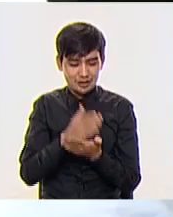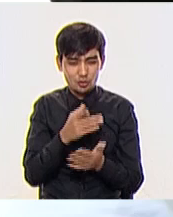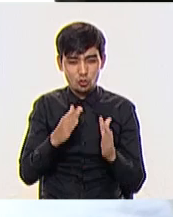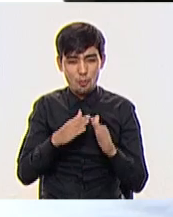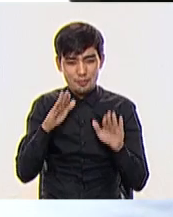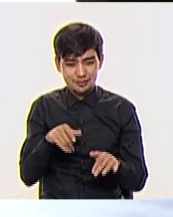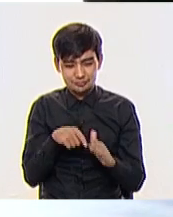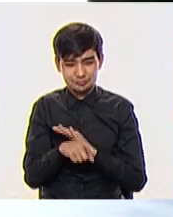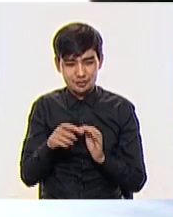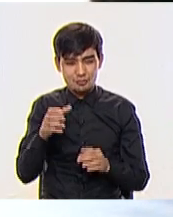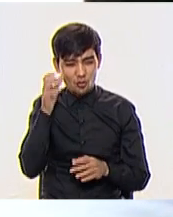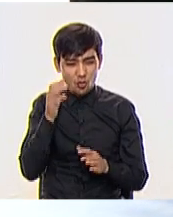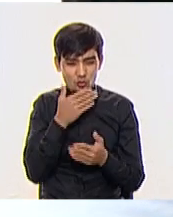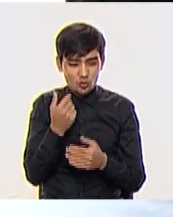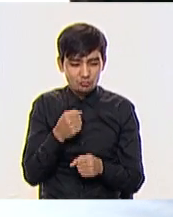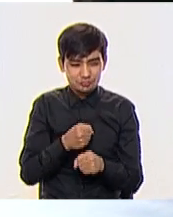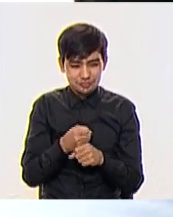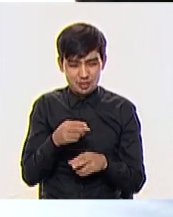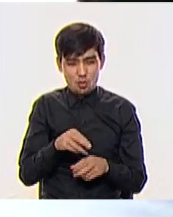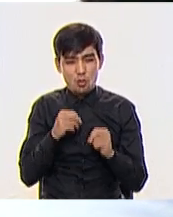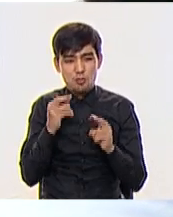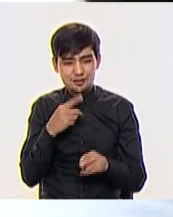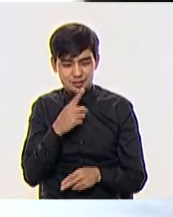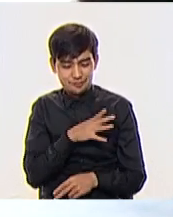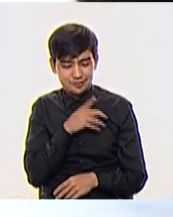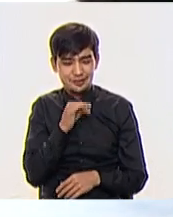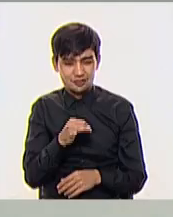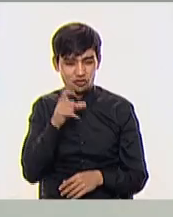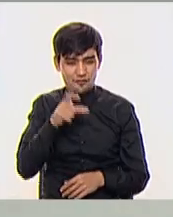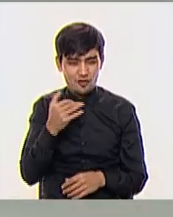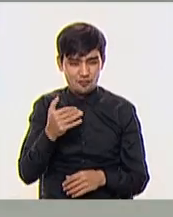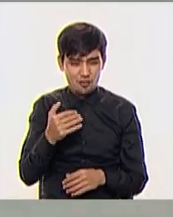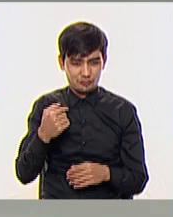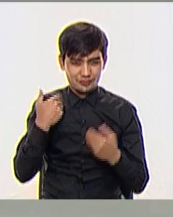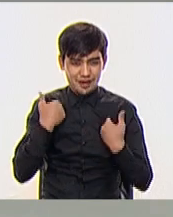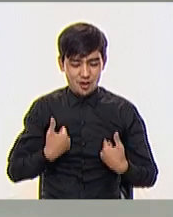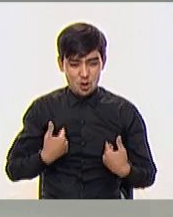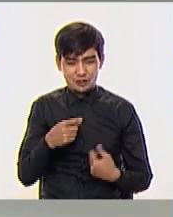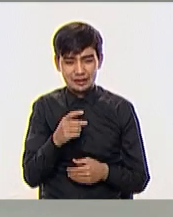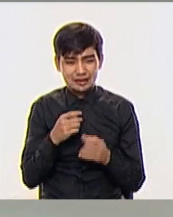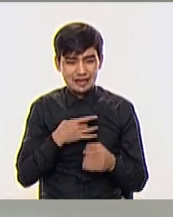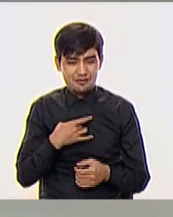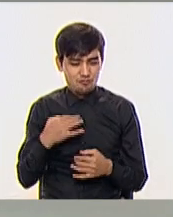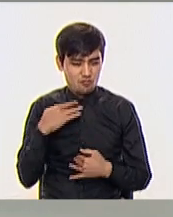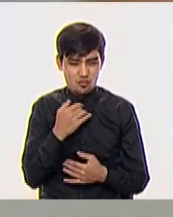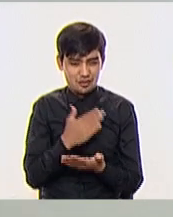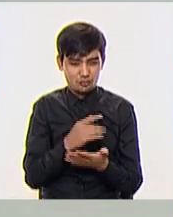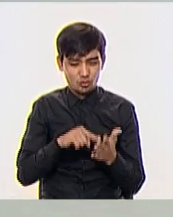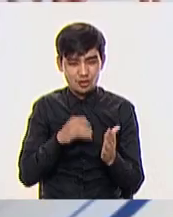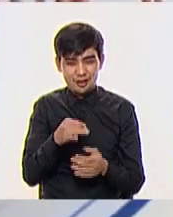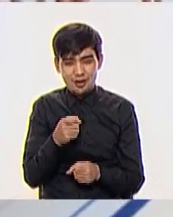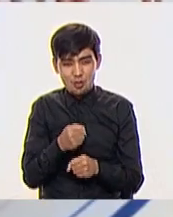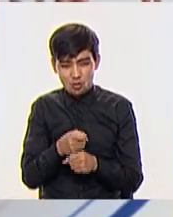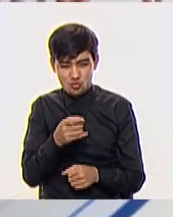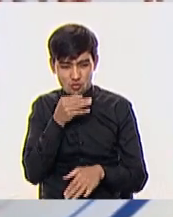жағдайында және білімі жоқ адамнан алу өте қауіпті дейді. Себебі адамның дене мүшесі нервтік нүктеге тола. Онымен жұмыс істеу